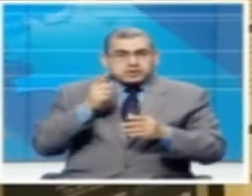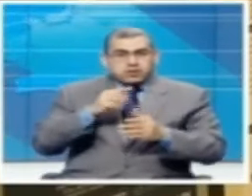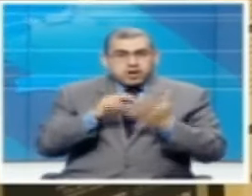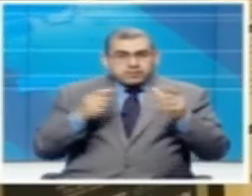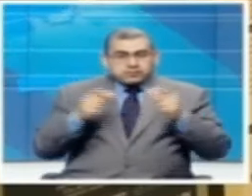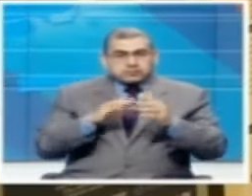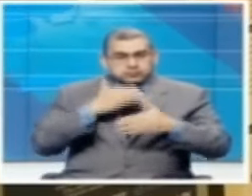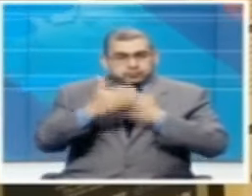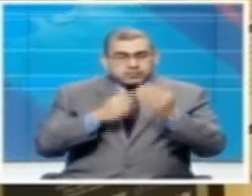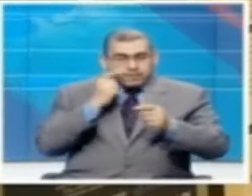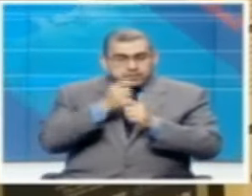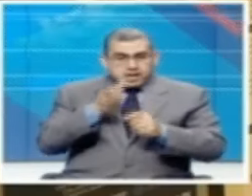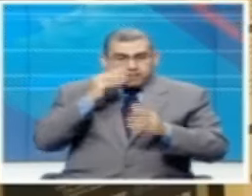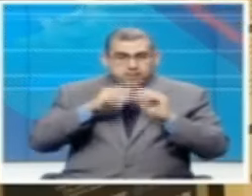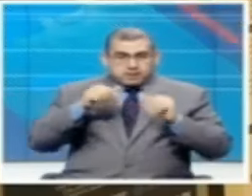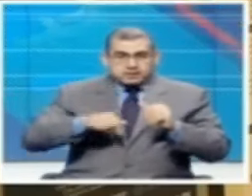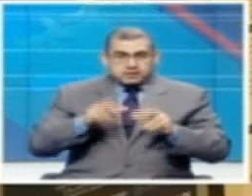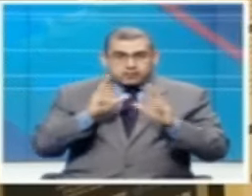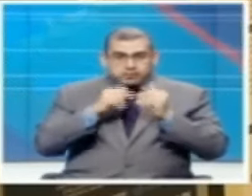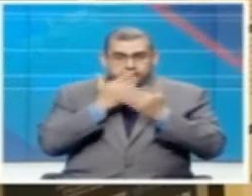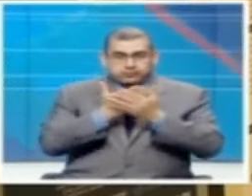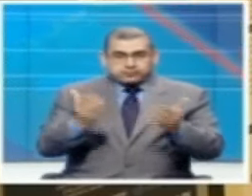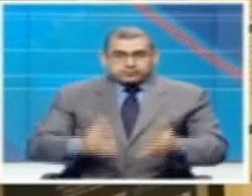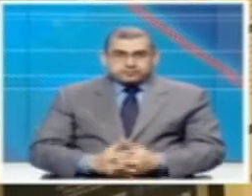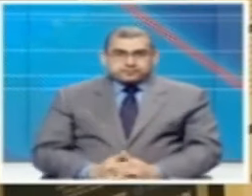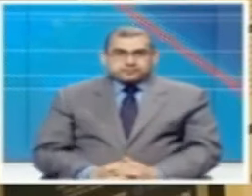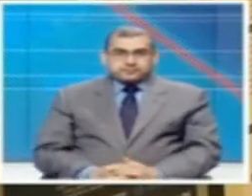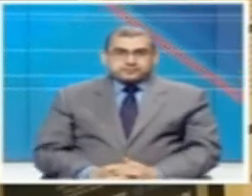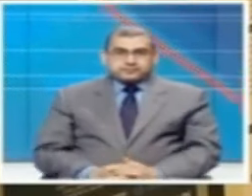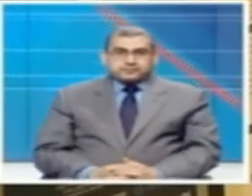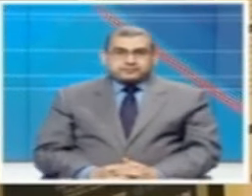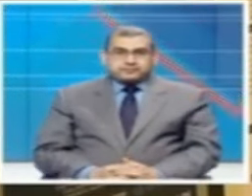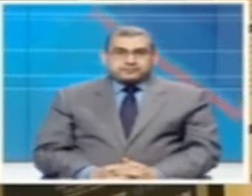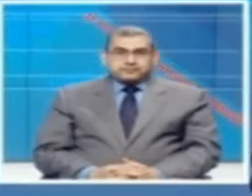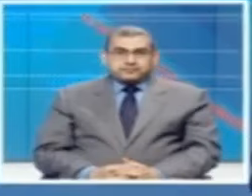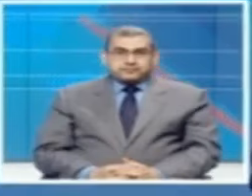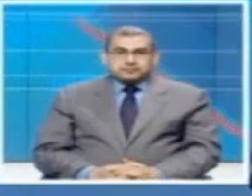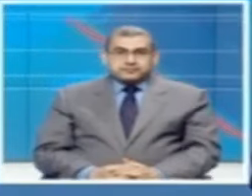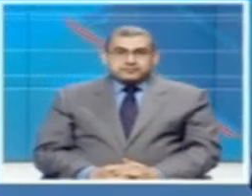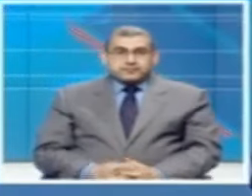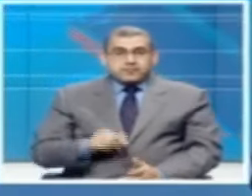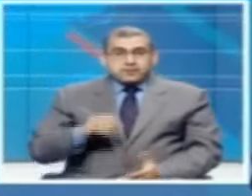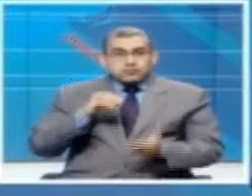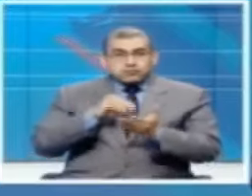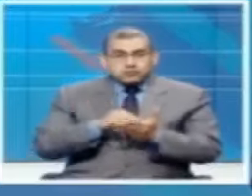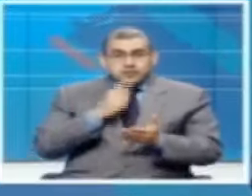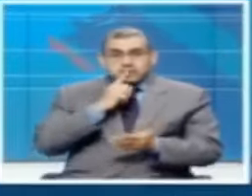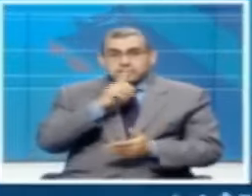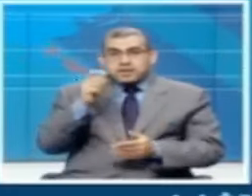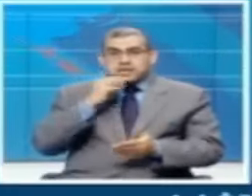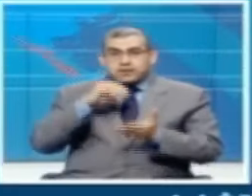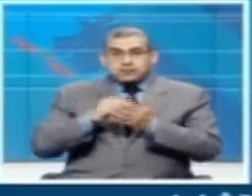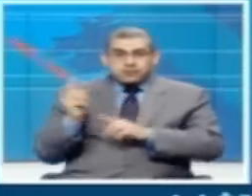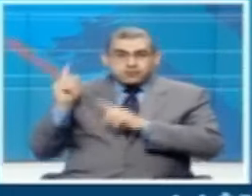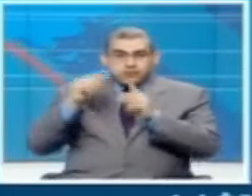تطوير منظومه البحث العلمي في مصر محمد حلمي التلفزيون المصري بمناسبه مرور عام منذ